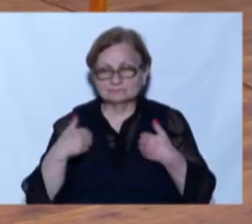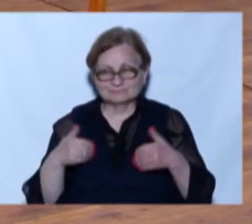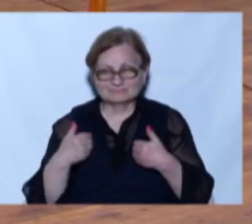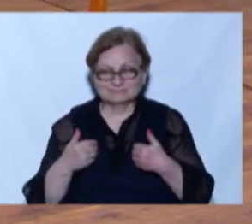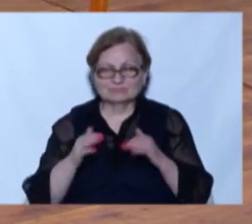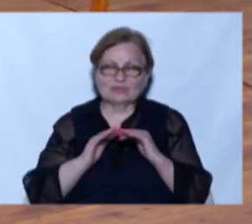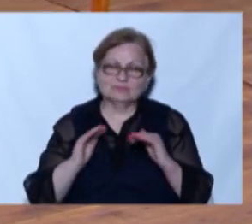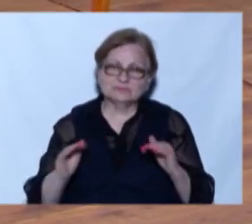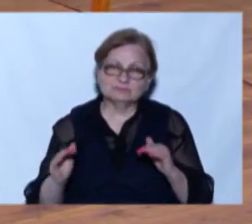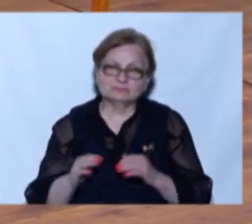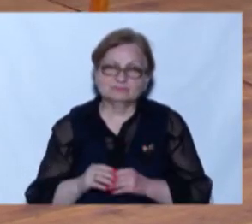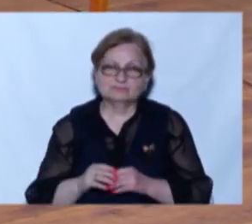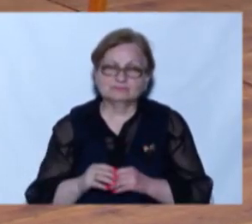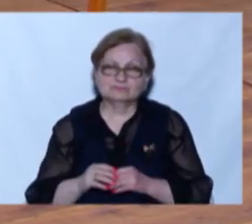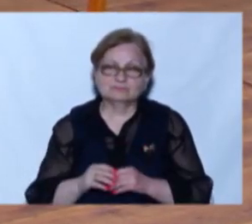გამარჯობა, ბავშვებო.